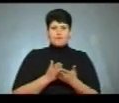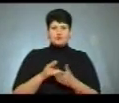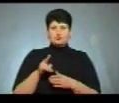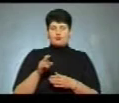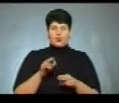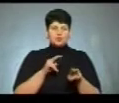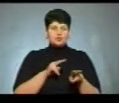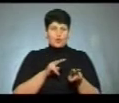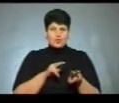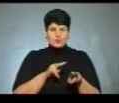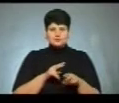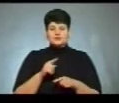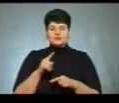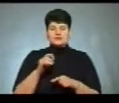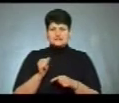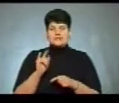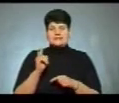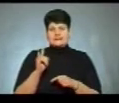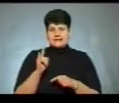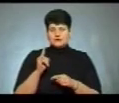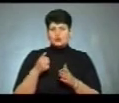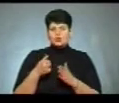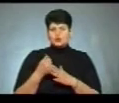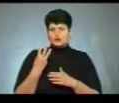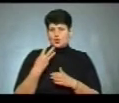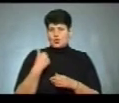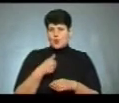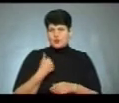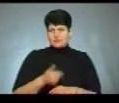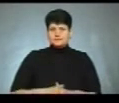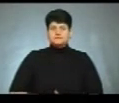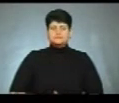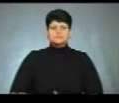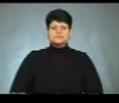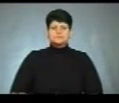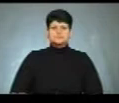догляду, значить, за відповідно дитиною до 3 років.